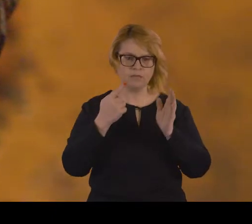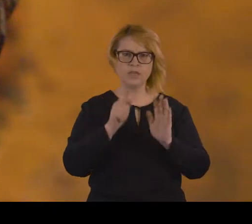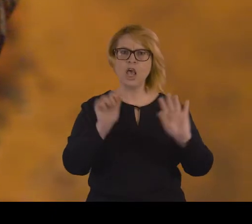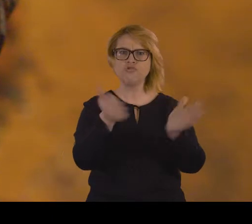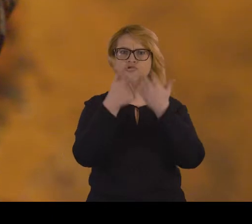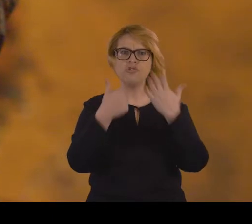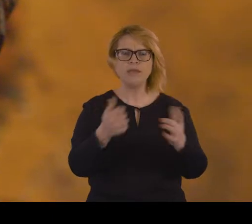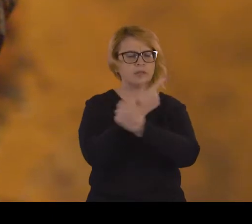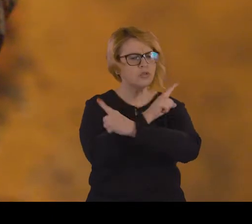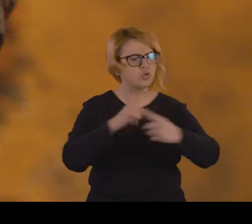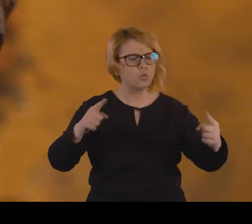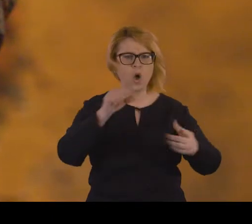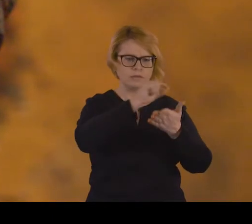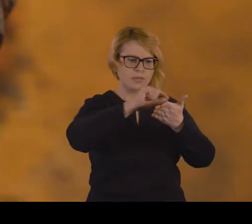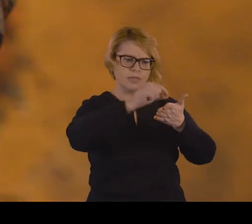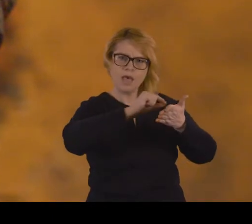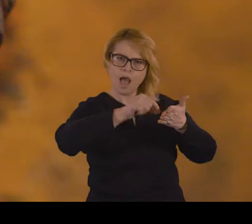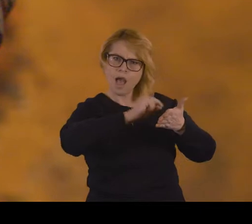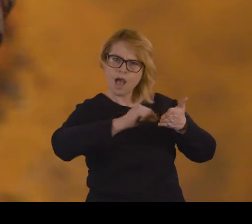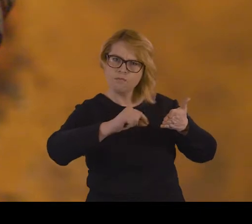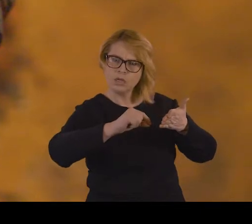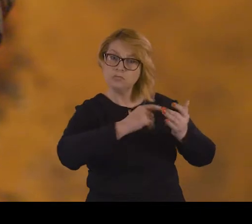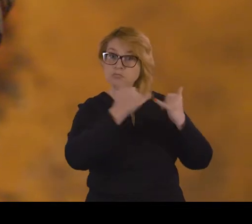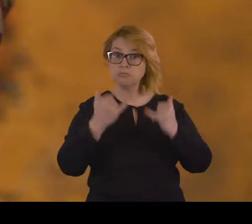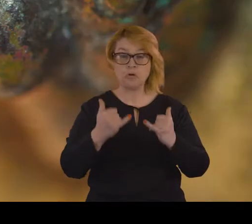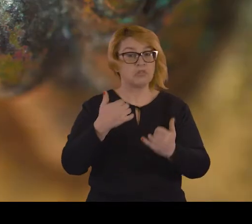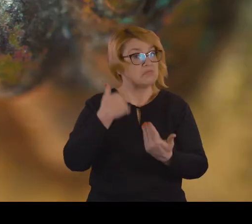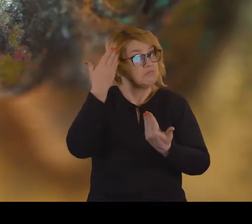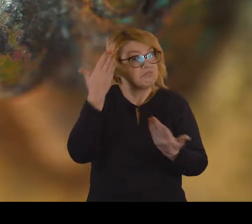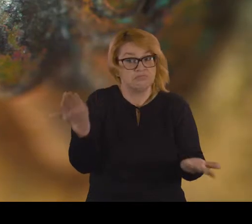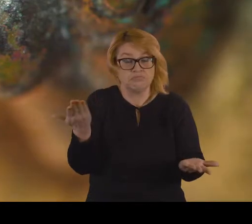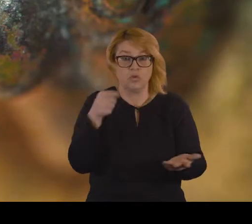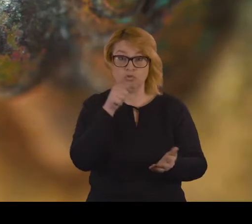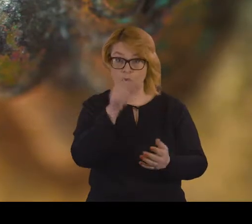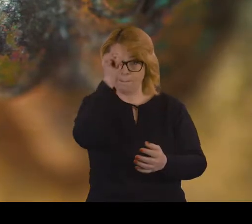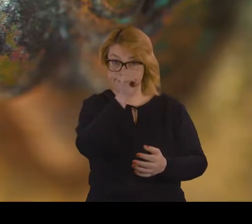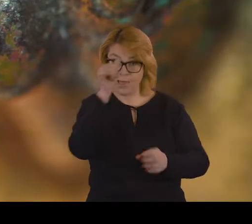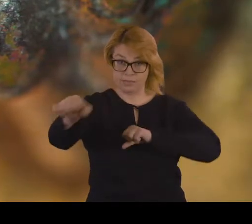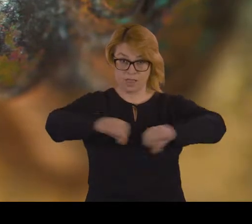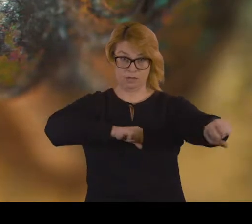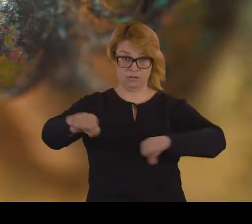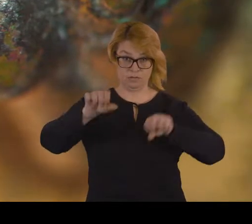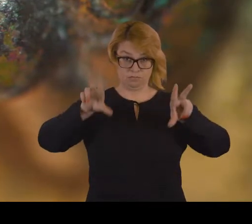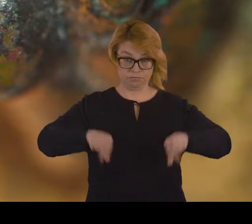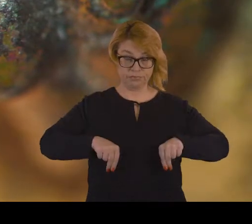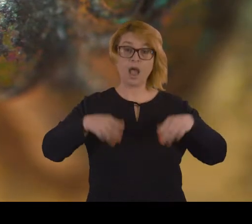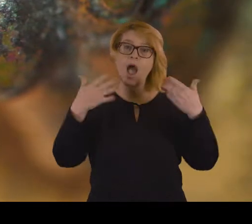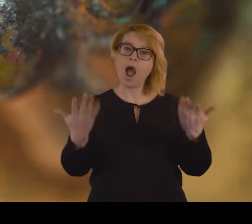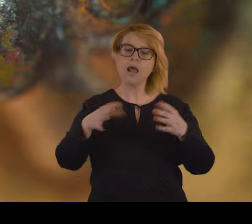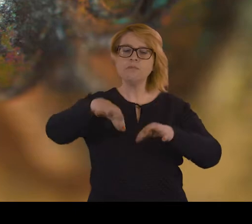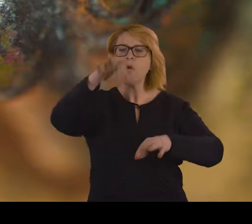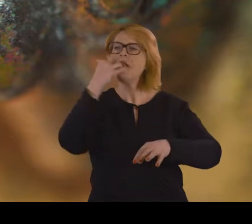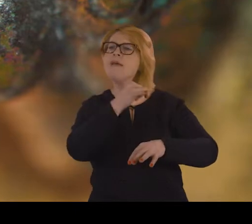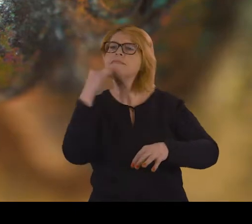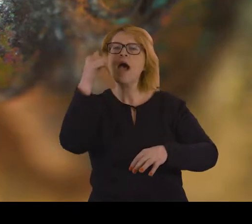objavuje 16 rôznych nápisov. Dodnes nie je jasné, či ide o mená vládcov alebo len o mená